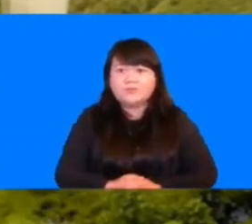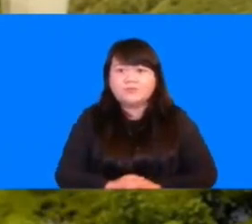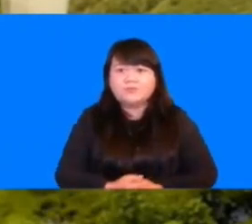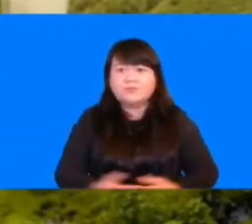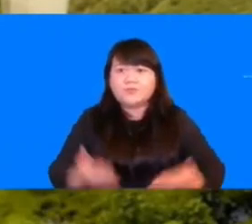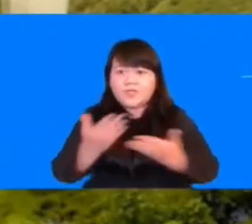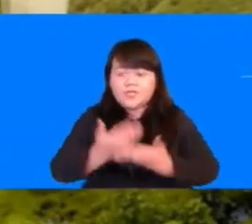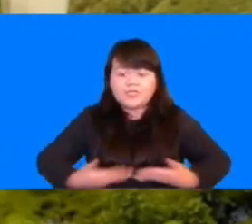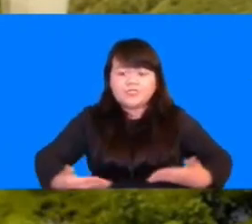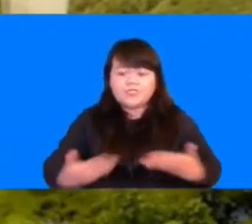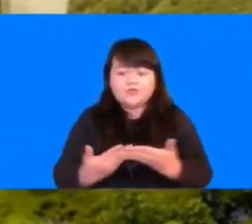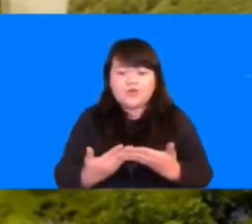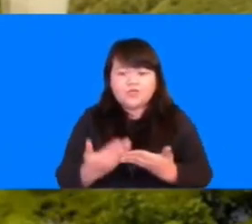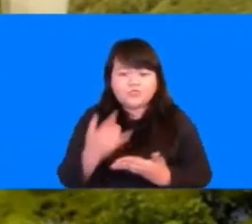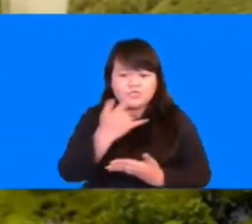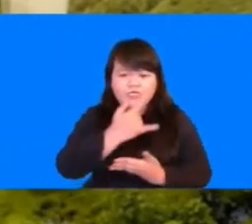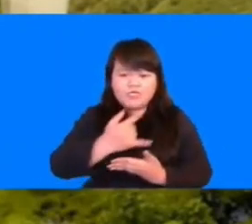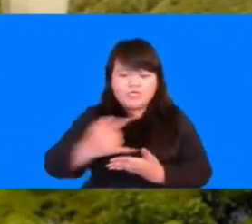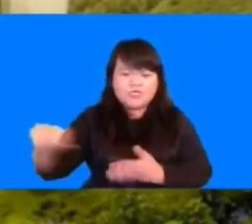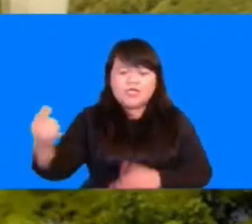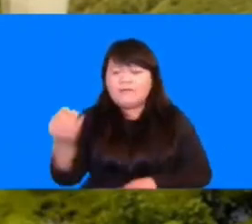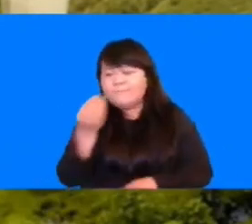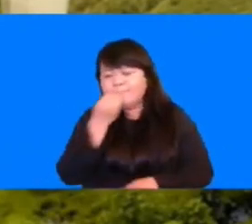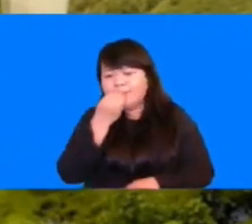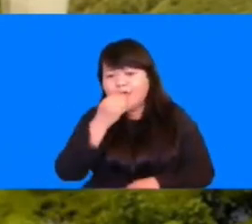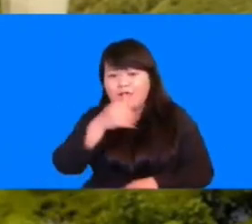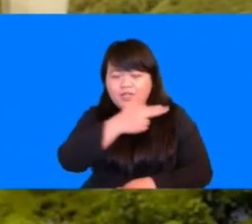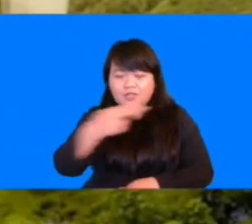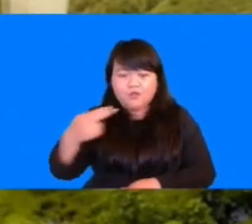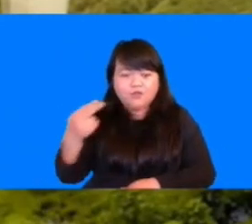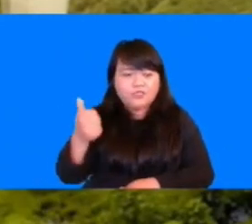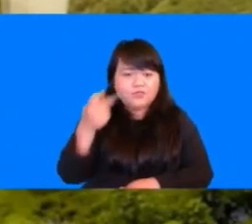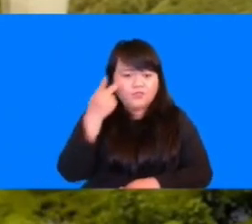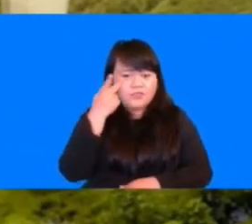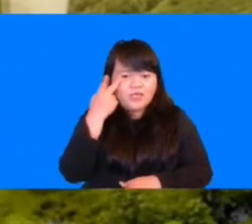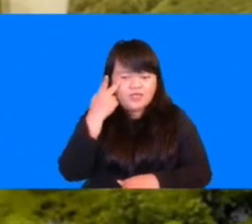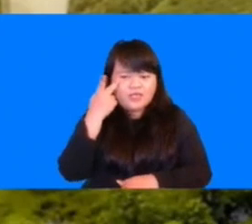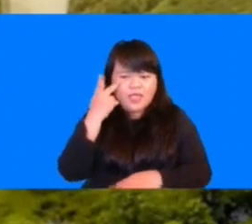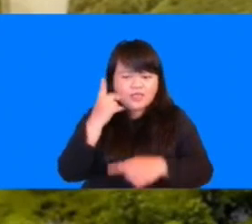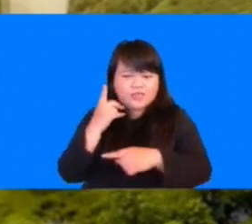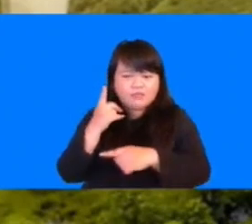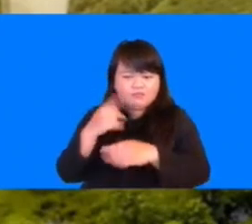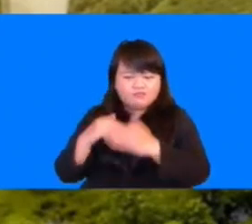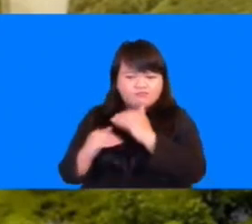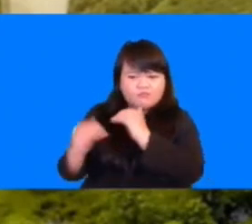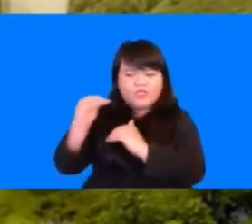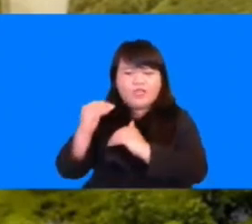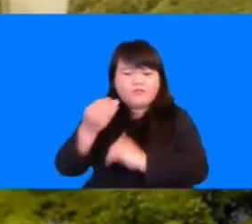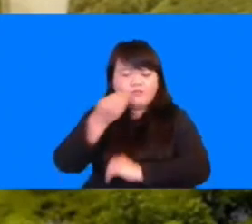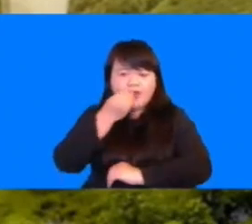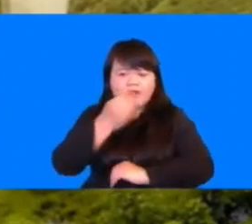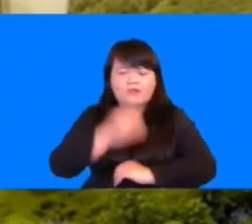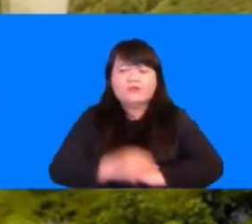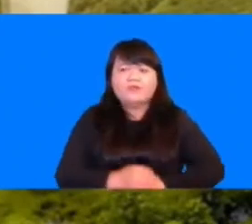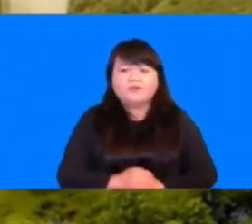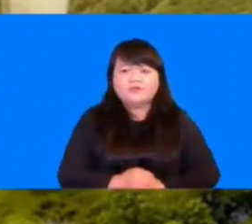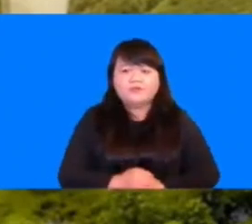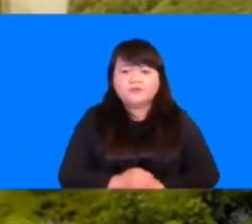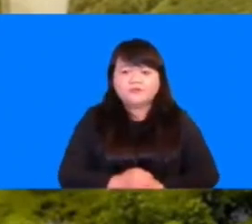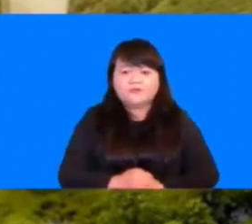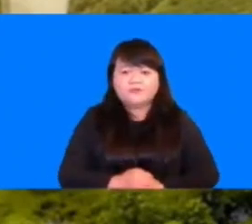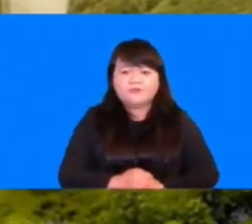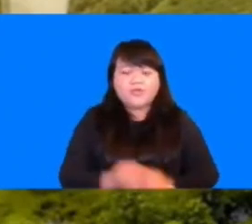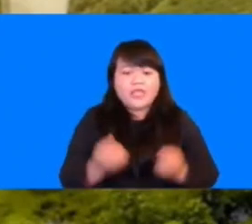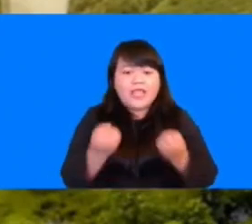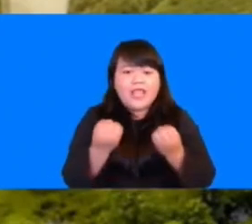Kondisi ketahanan pangan di Indonesia dapat dilihat dari tingkat konsumsi pangan rumah tangga. Angka